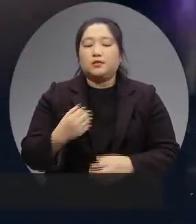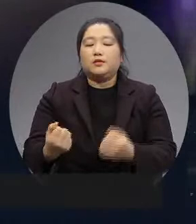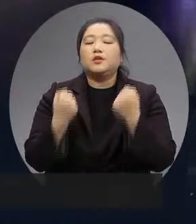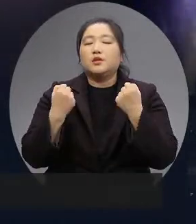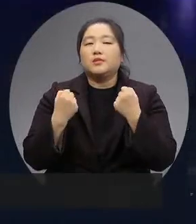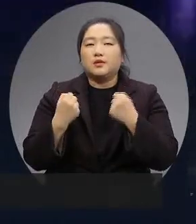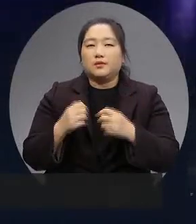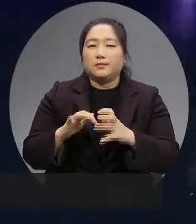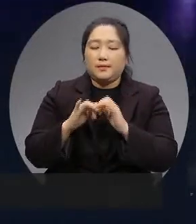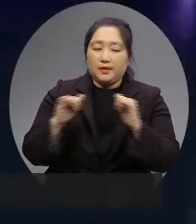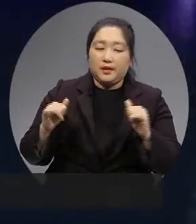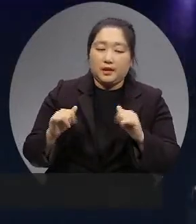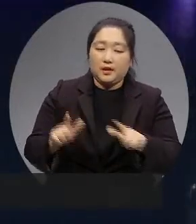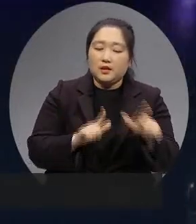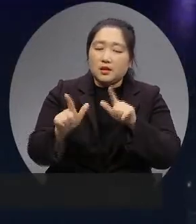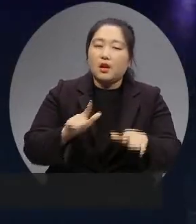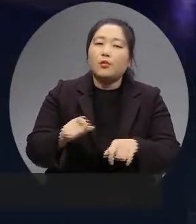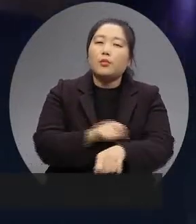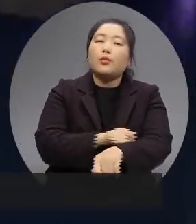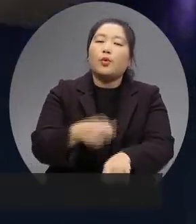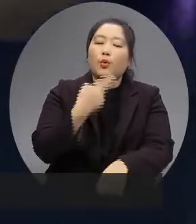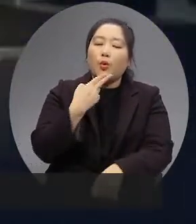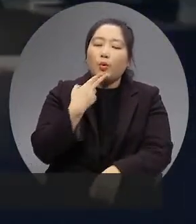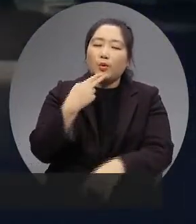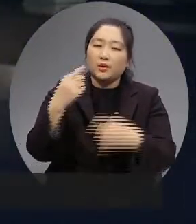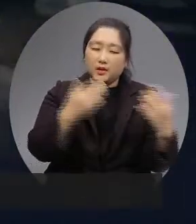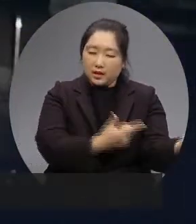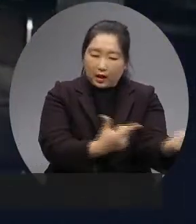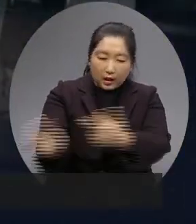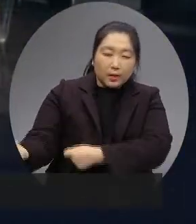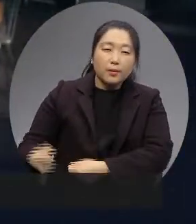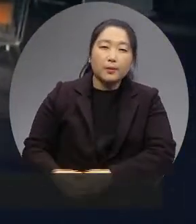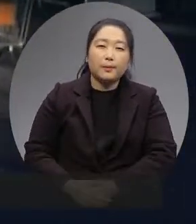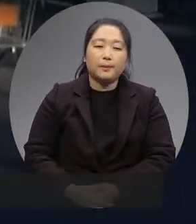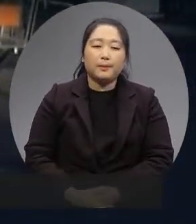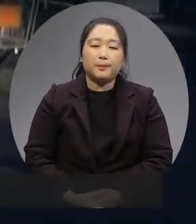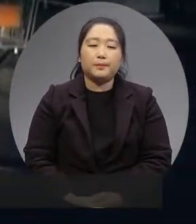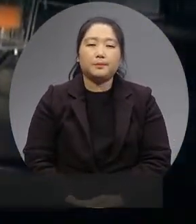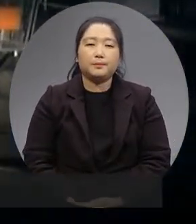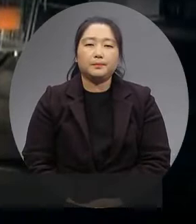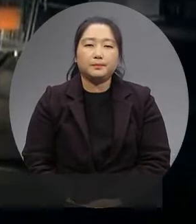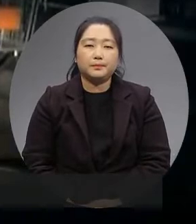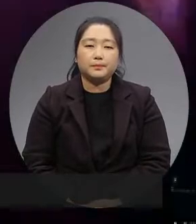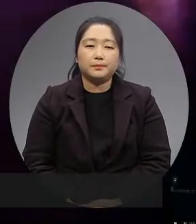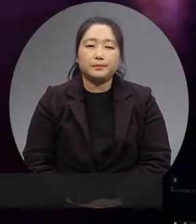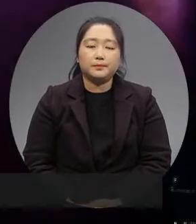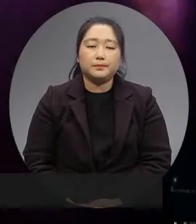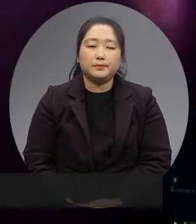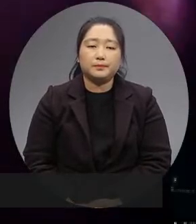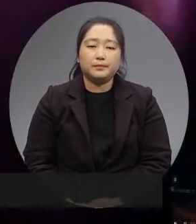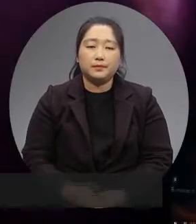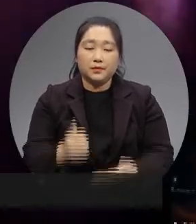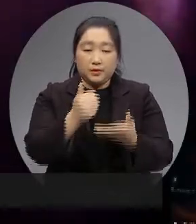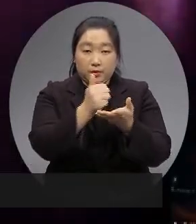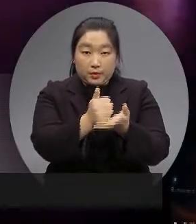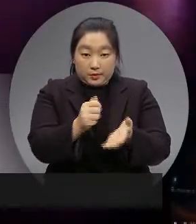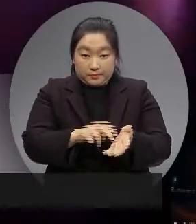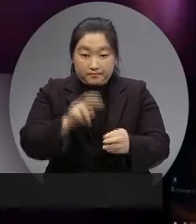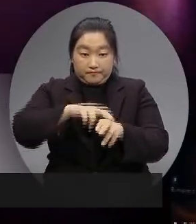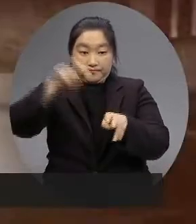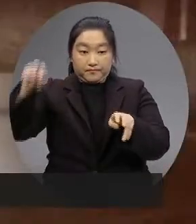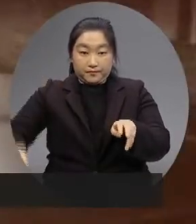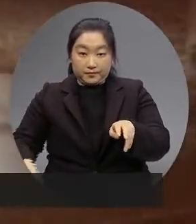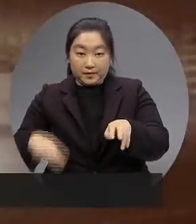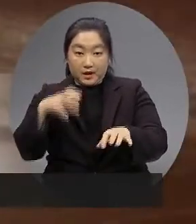그래도 힘내세요. 사람 사는 거 별거 없어요. 다 똑같아요. 손님을 내려준 기사는